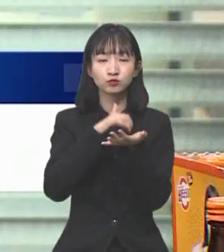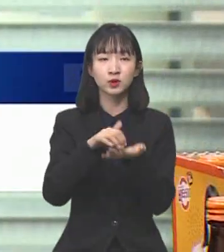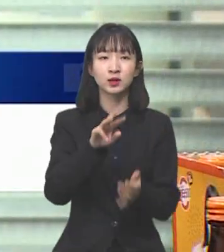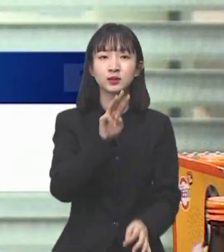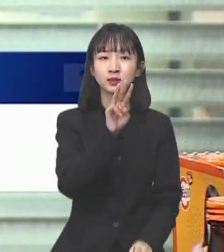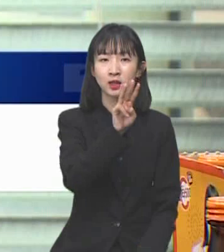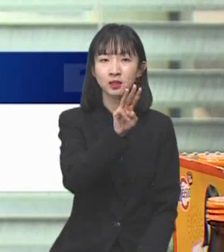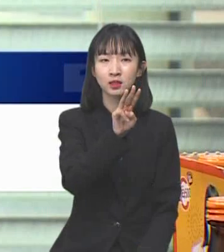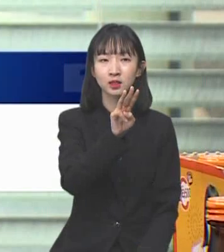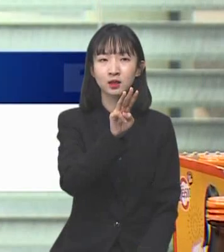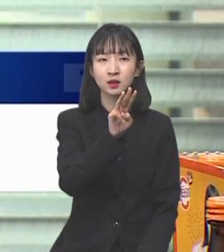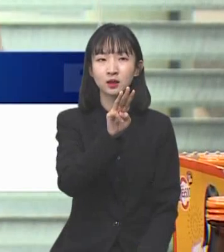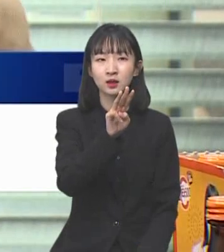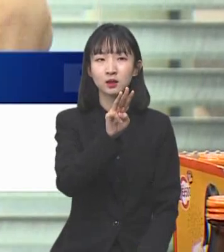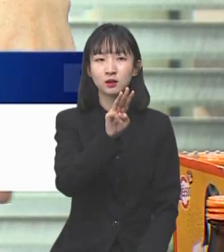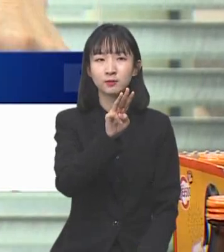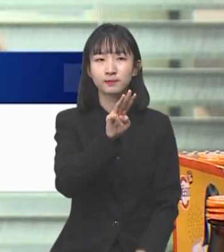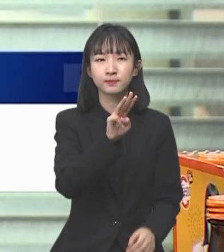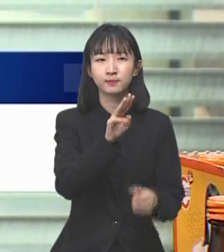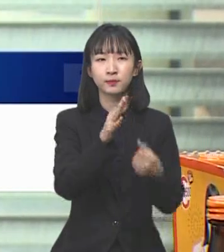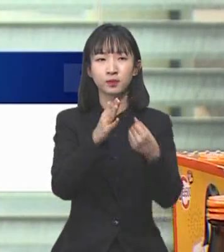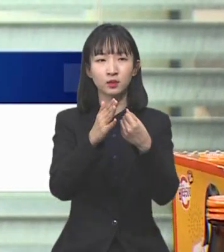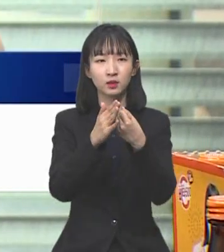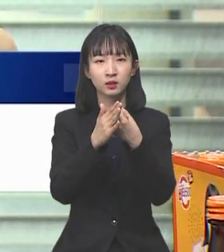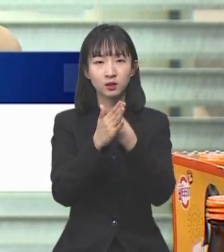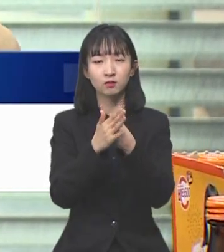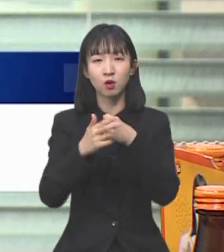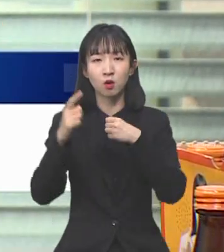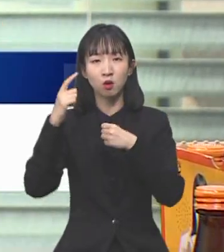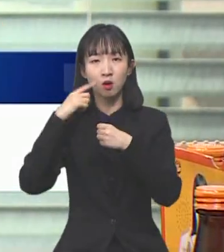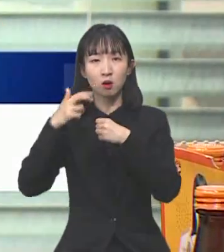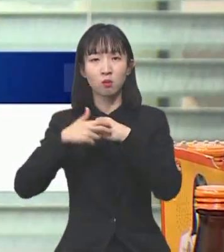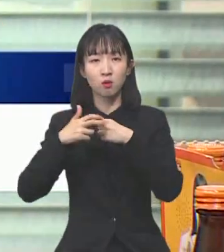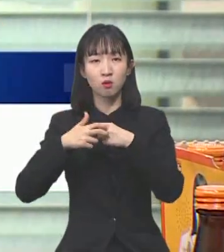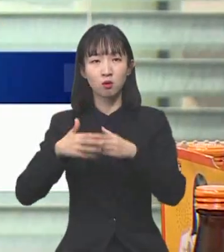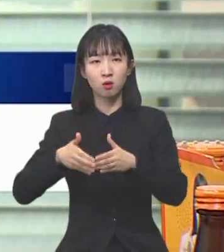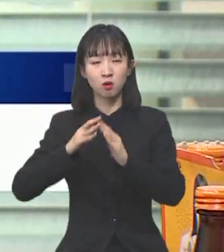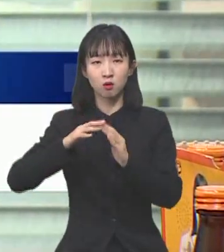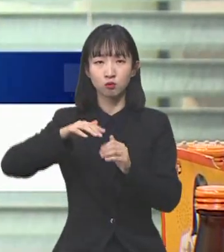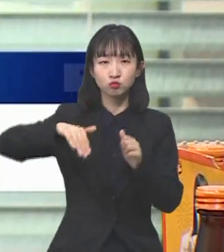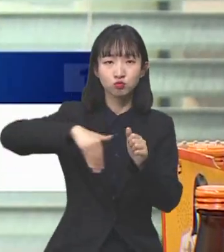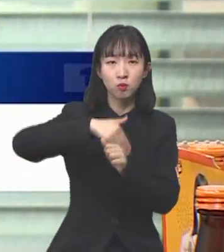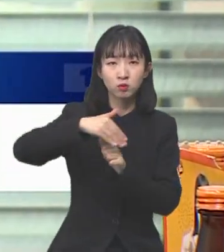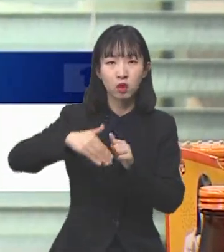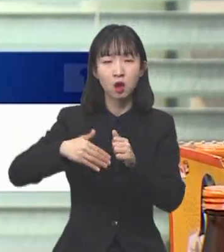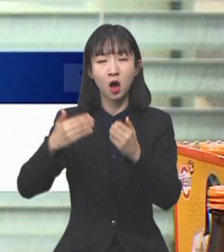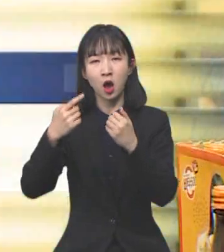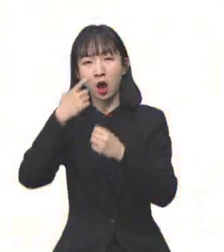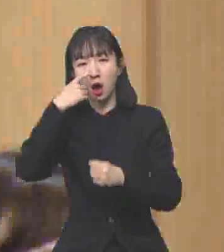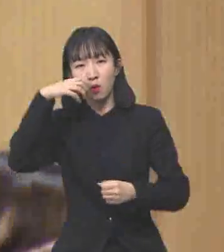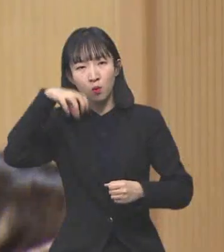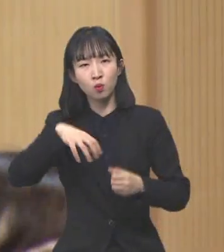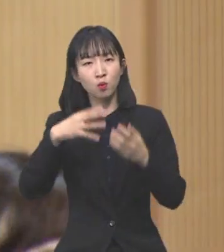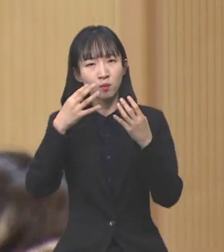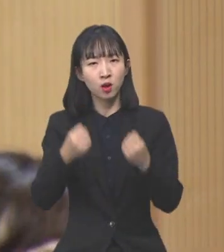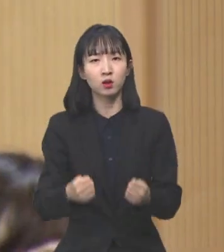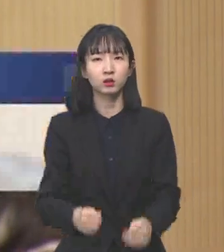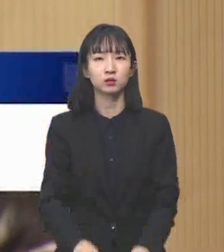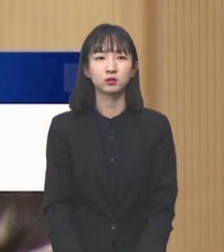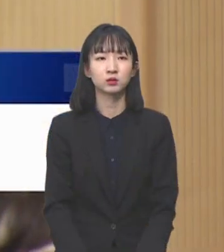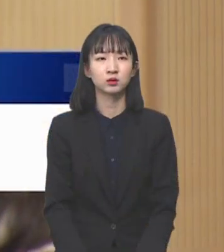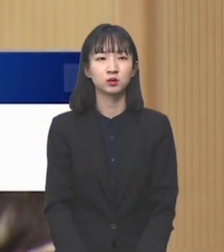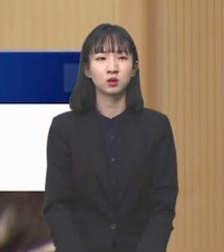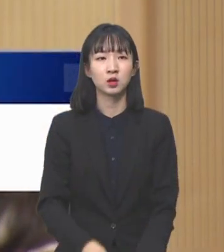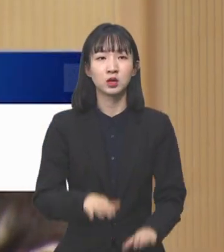글로 하고 학원이 거기다 그 그 주위에 다 학원이다 있어요 동네 그런거 들어오는 걸 같아 누가 좋아하겠어요 그래서 어느